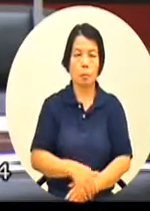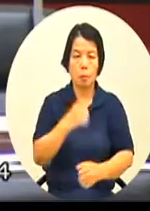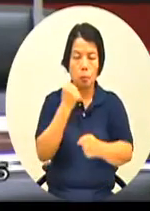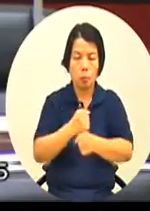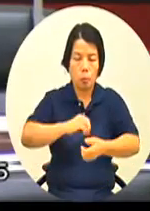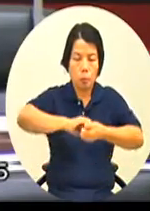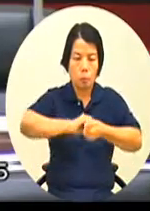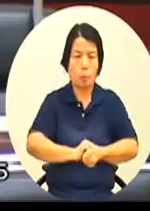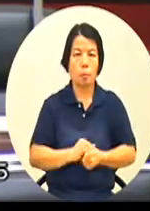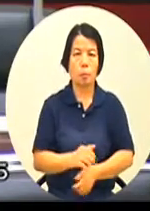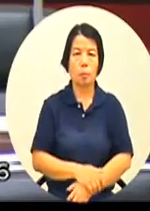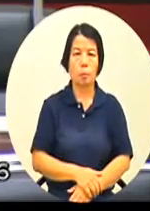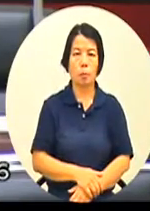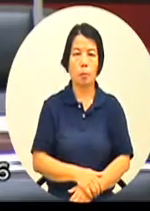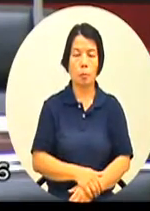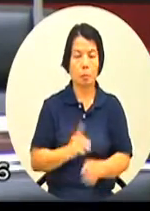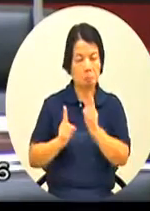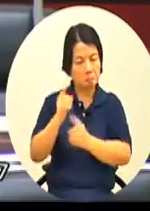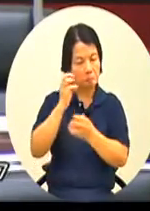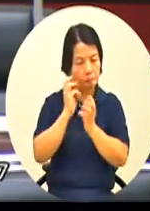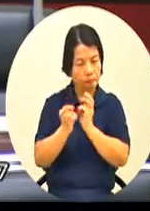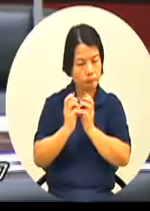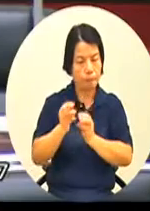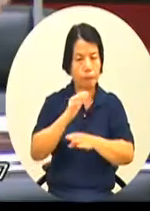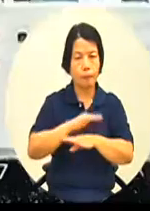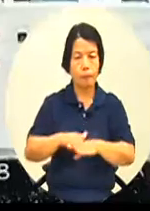策会更